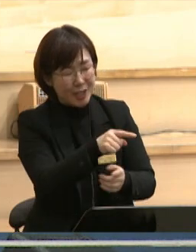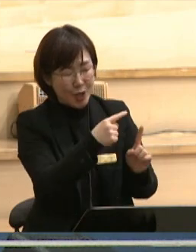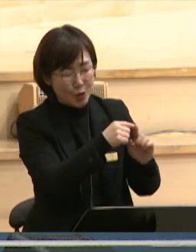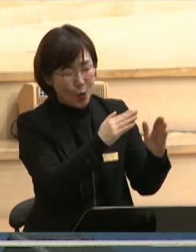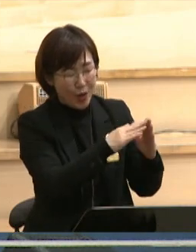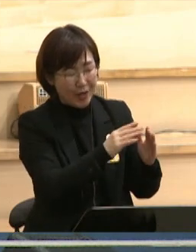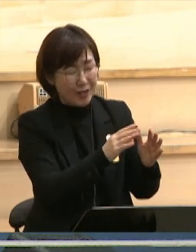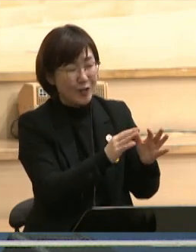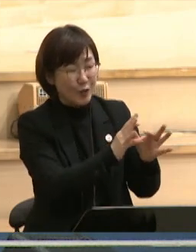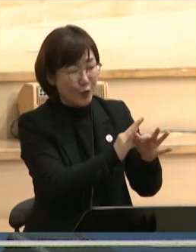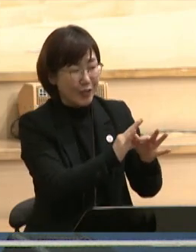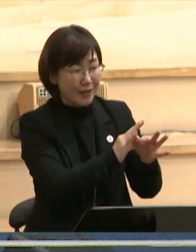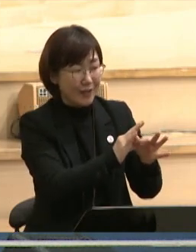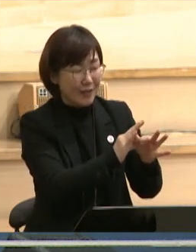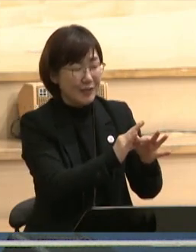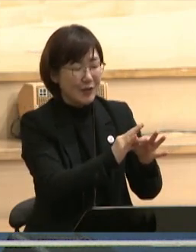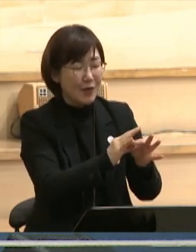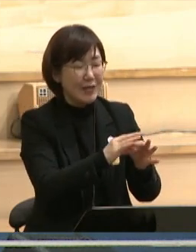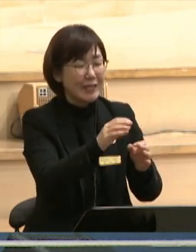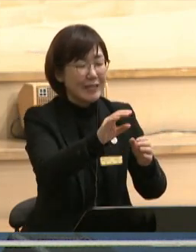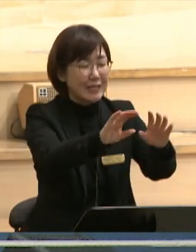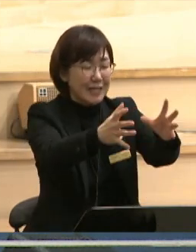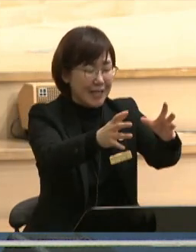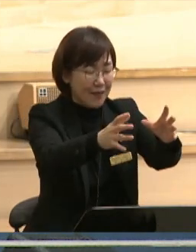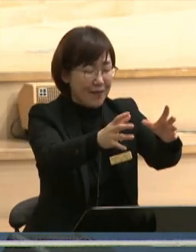한 몸이 되시는 것입니다